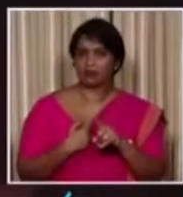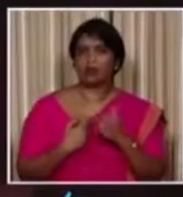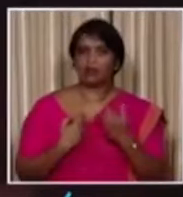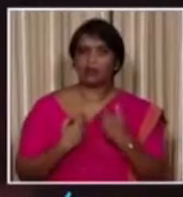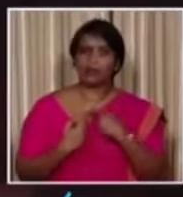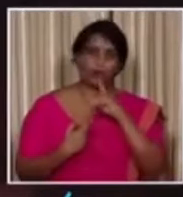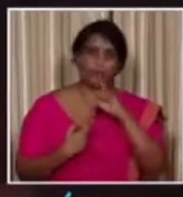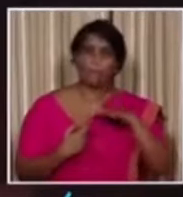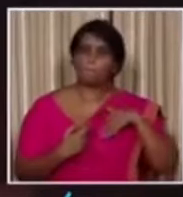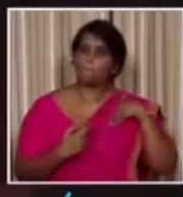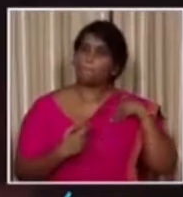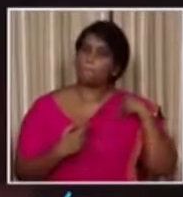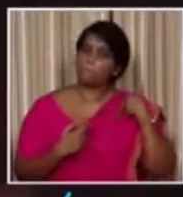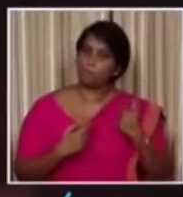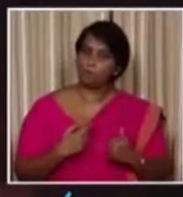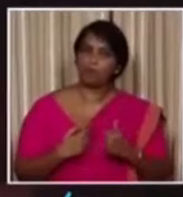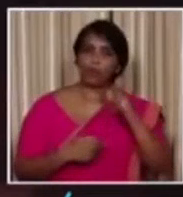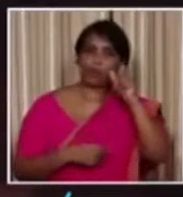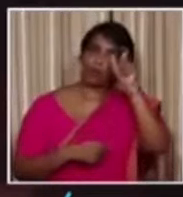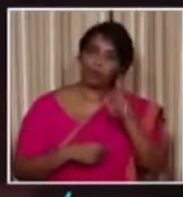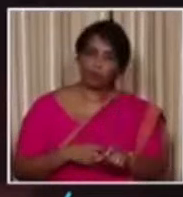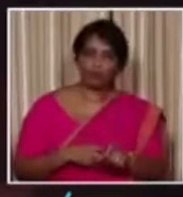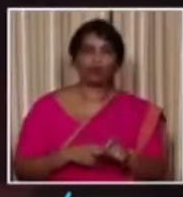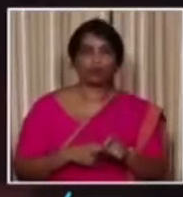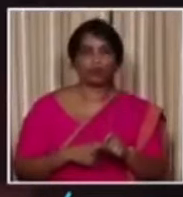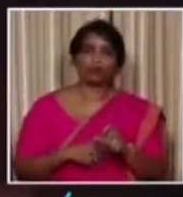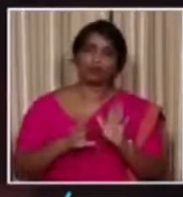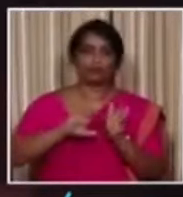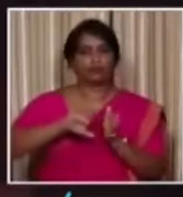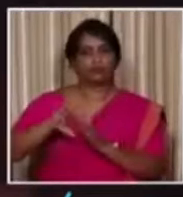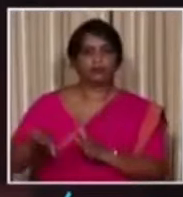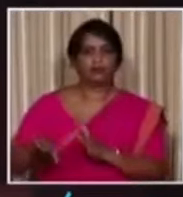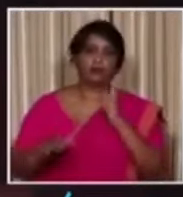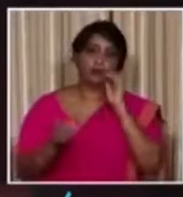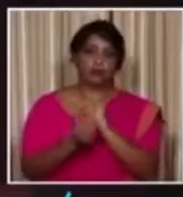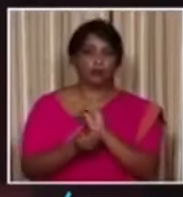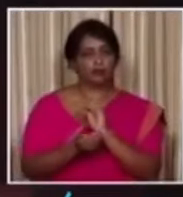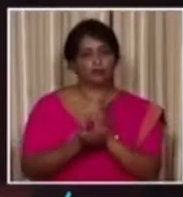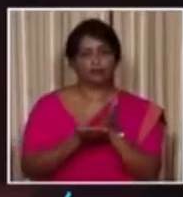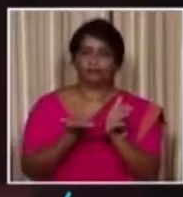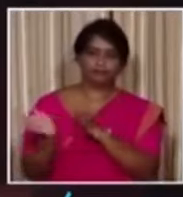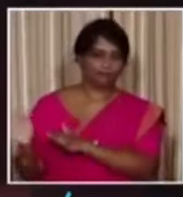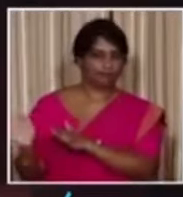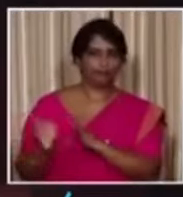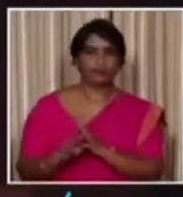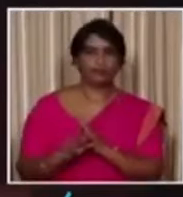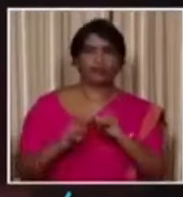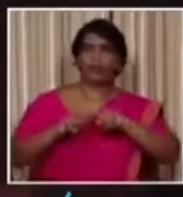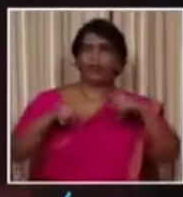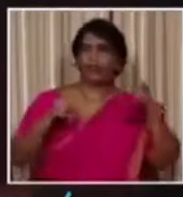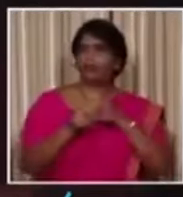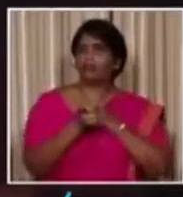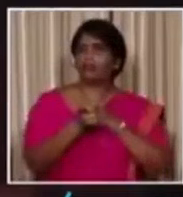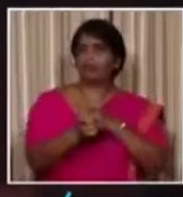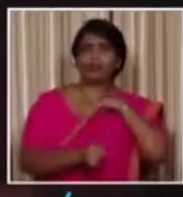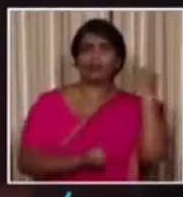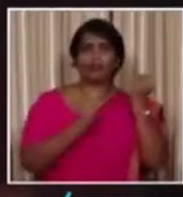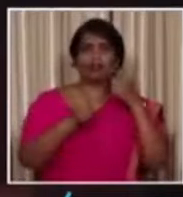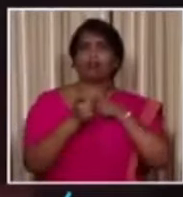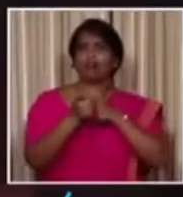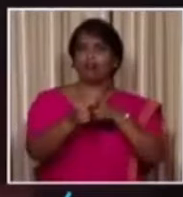අපි කියමු ප්‍රධාන පුරවැසියා ගැන අපි එක පැත්තකින් තියමු යම් ආරක්ෂාවක් කියලා. මේ අනිත් අය පස්සේ ඇම්බියුලන්ස් යන්න